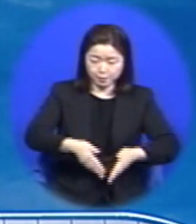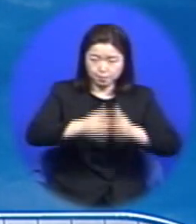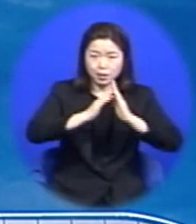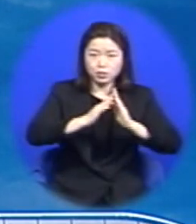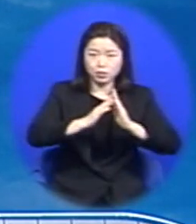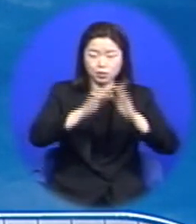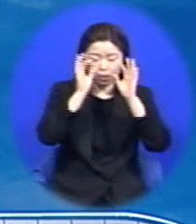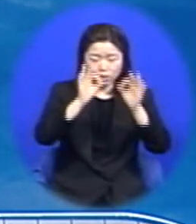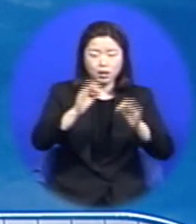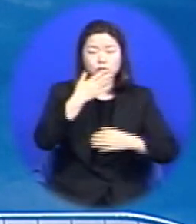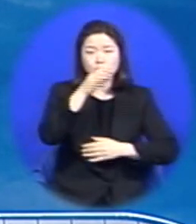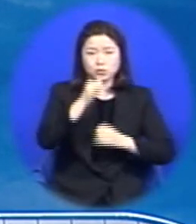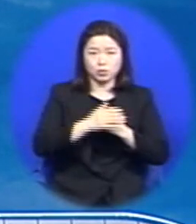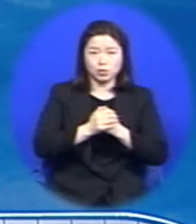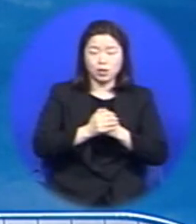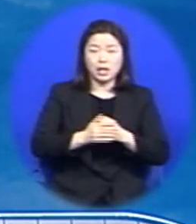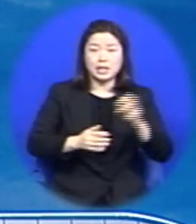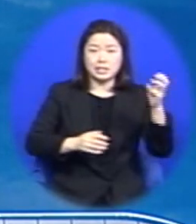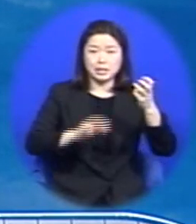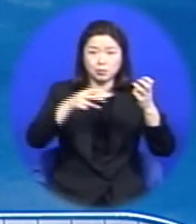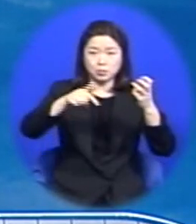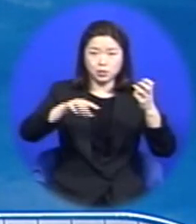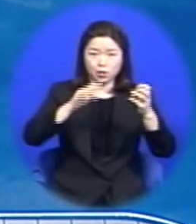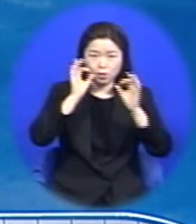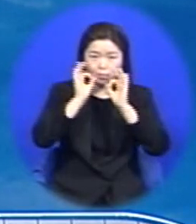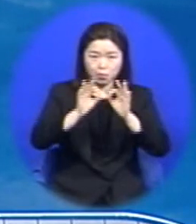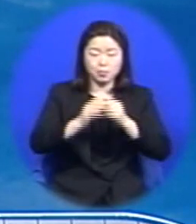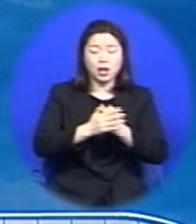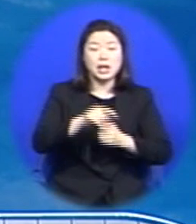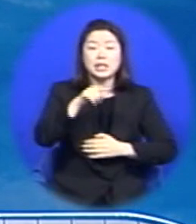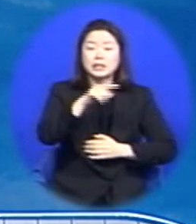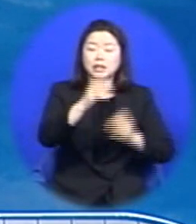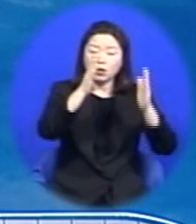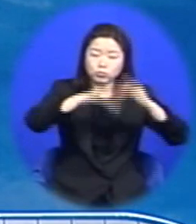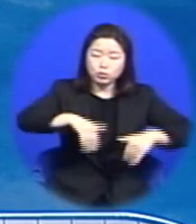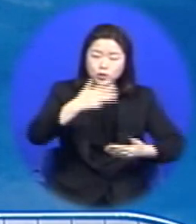30절 말씀에 그가 무너진 여호와의 제단을 수축하되,